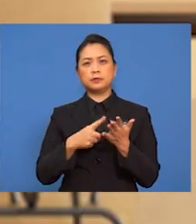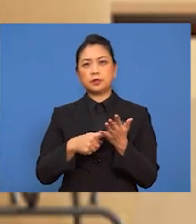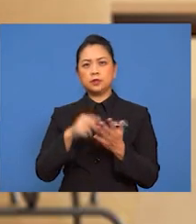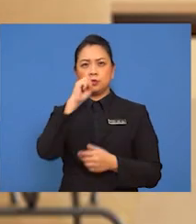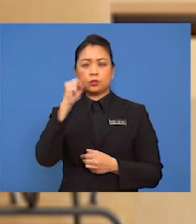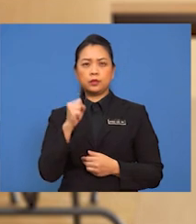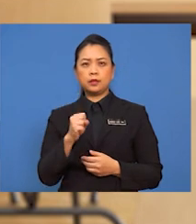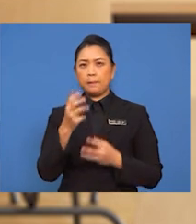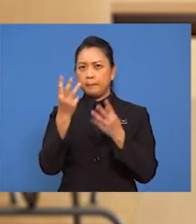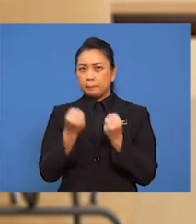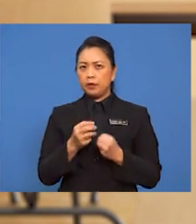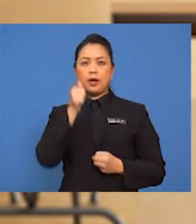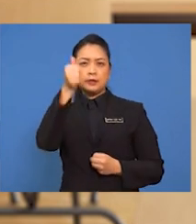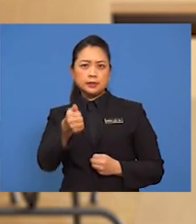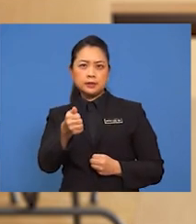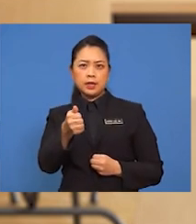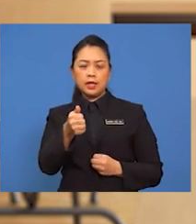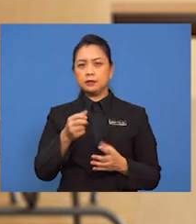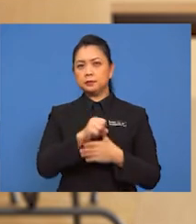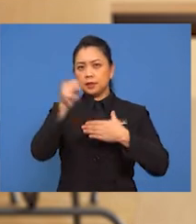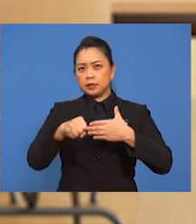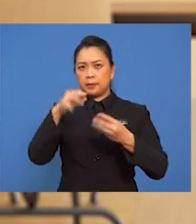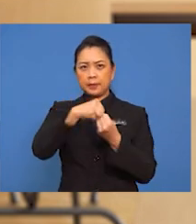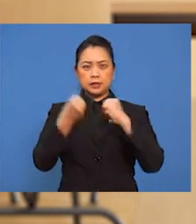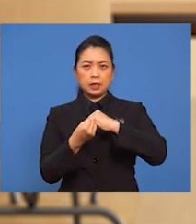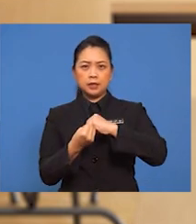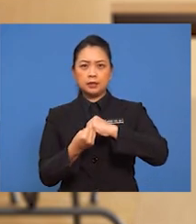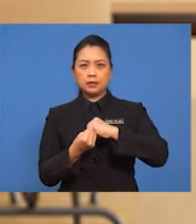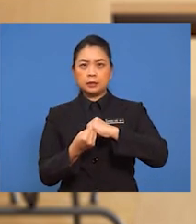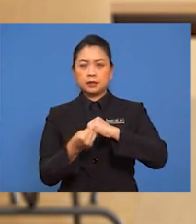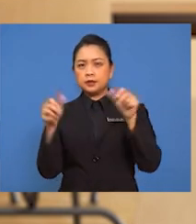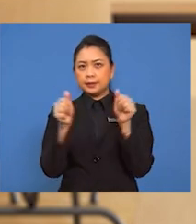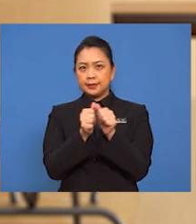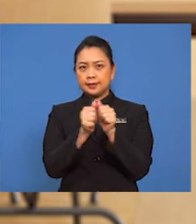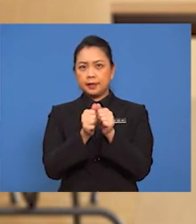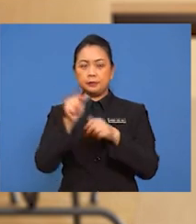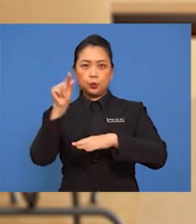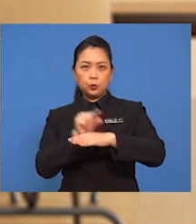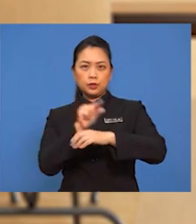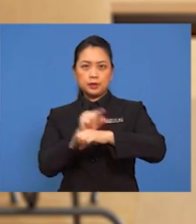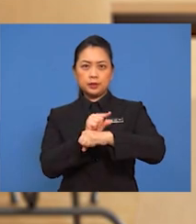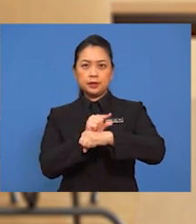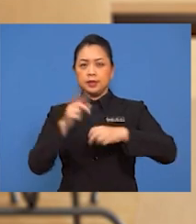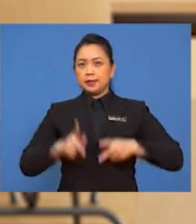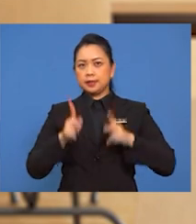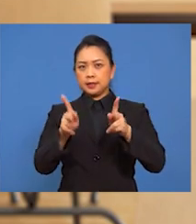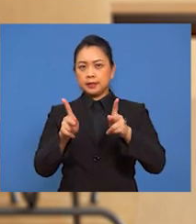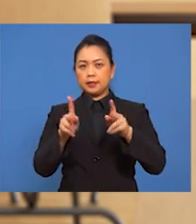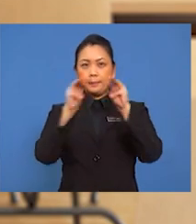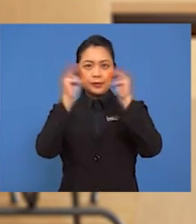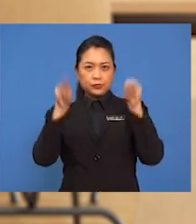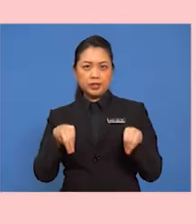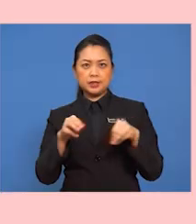ini mengkehendaki anda Menyelesaikan masalah dengan menggunakan kaedah